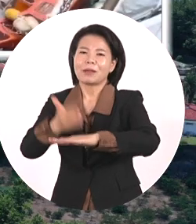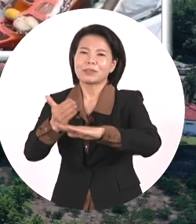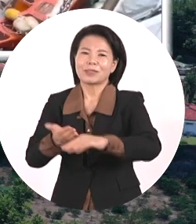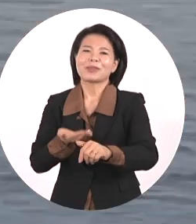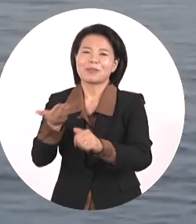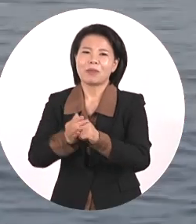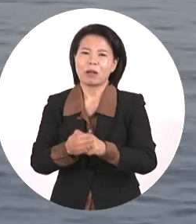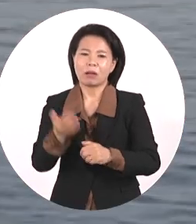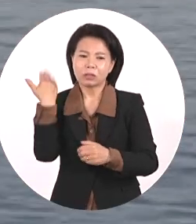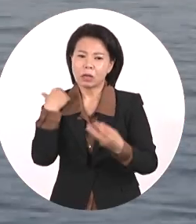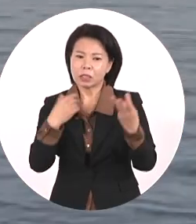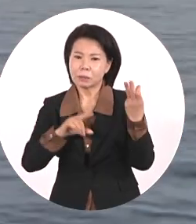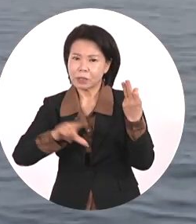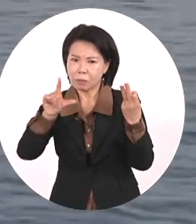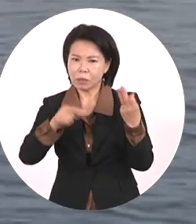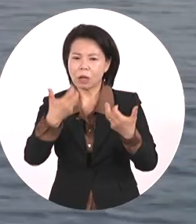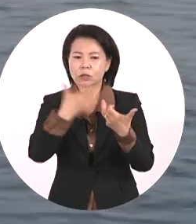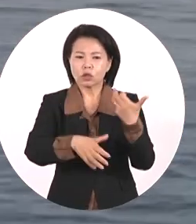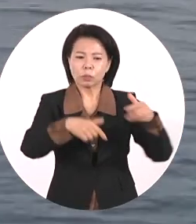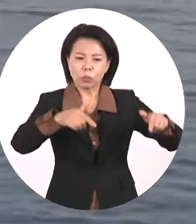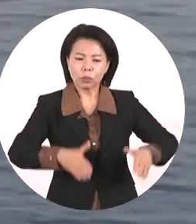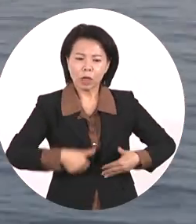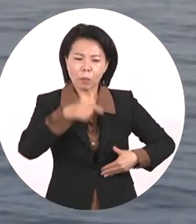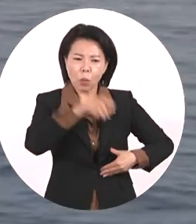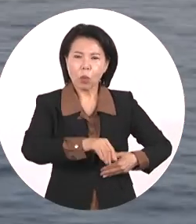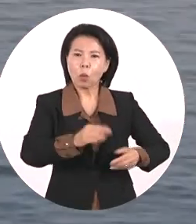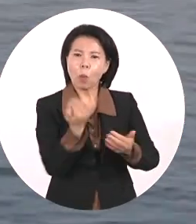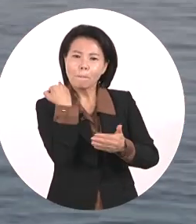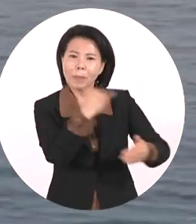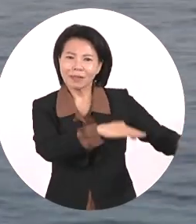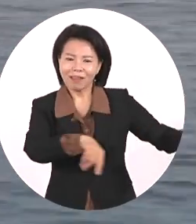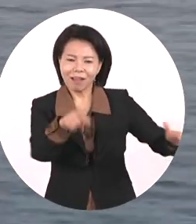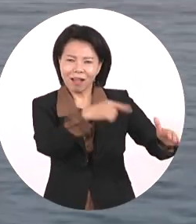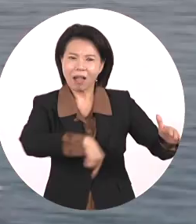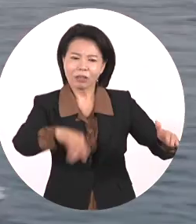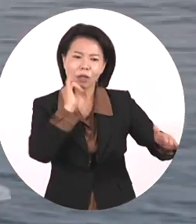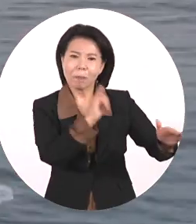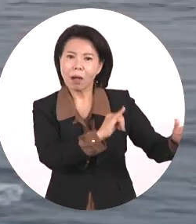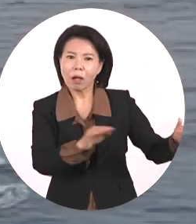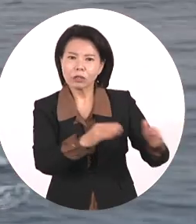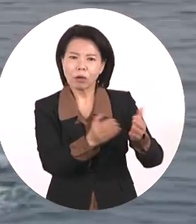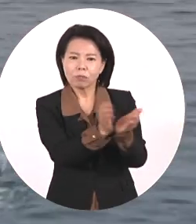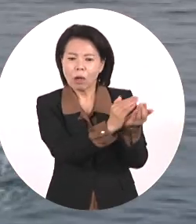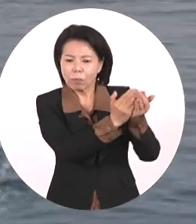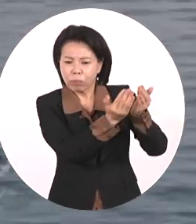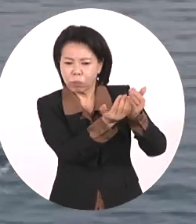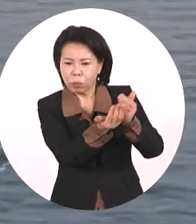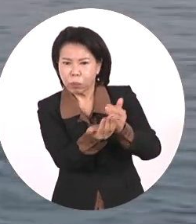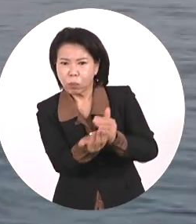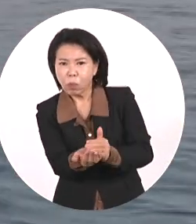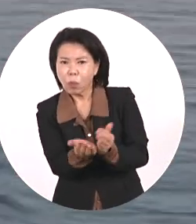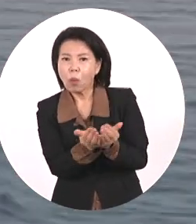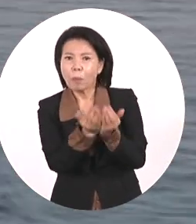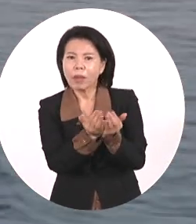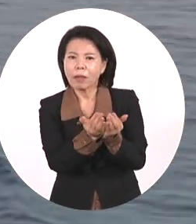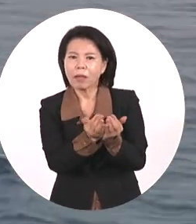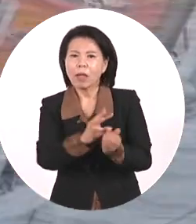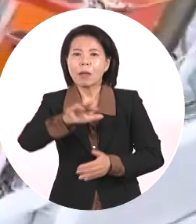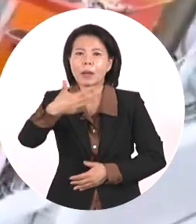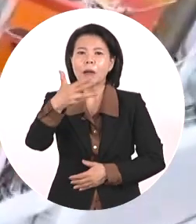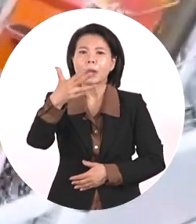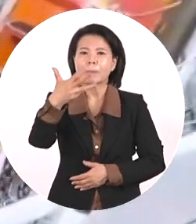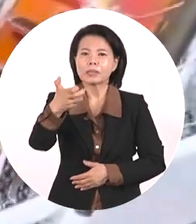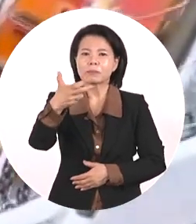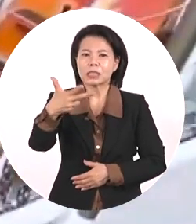전달했습니다. 지난 13일 서귀포 남서쪽 563km 해상에서 침수된 제주 모슬포